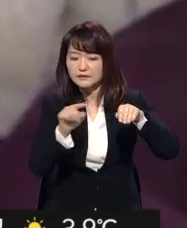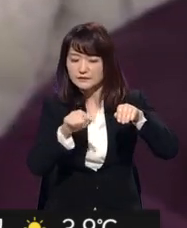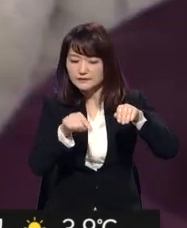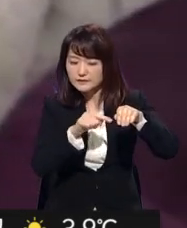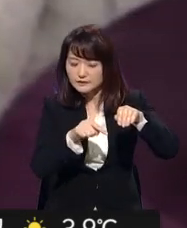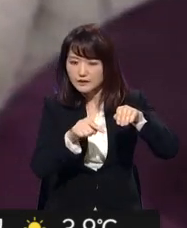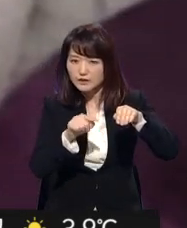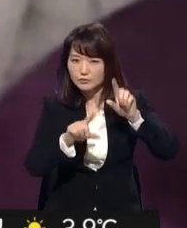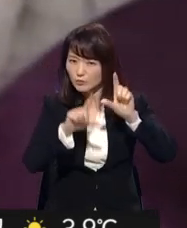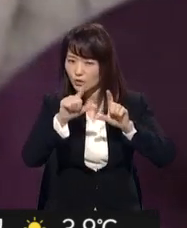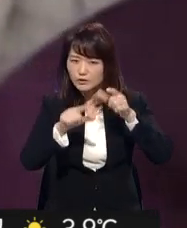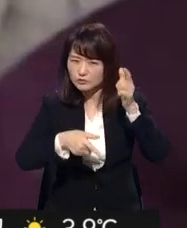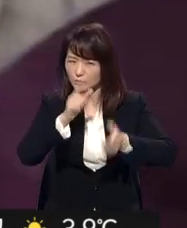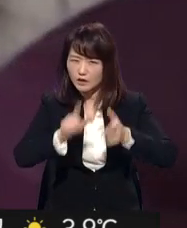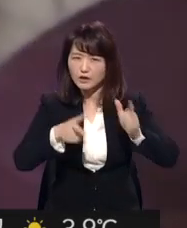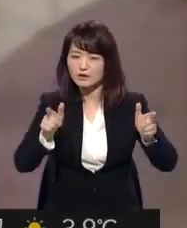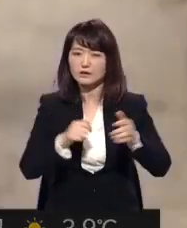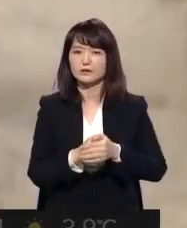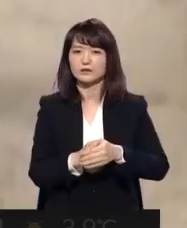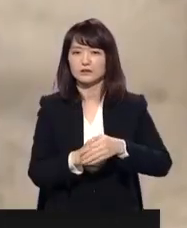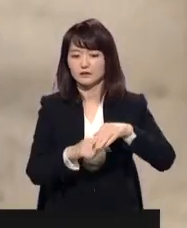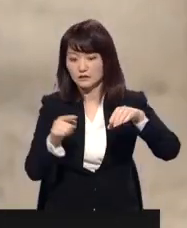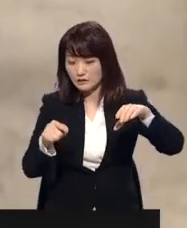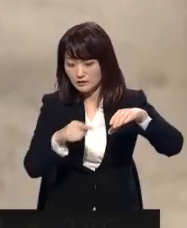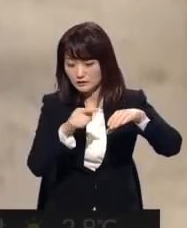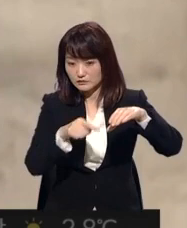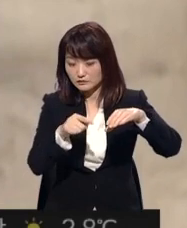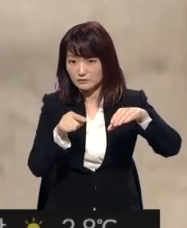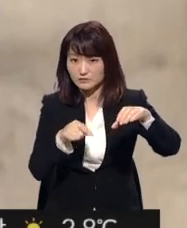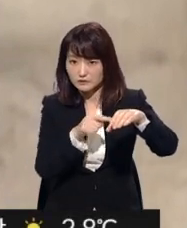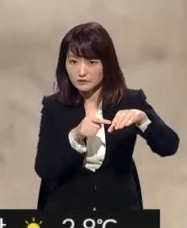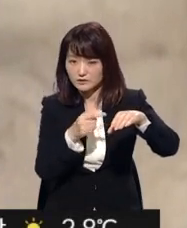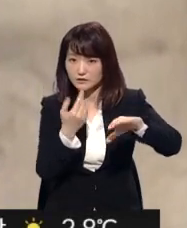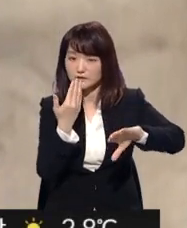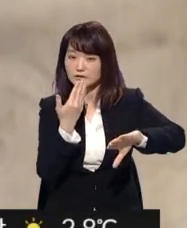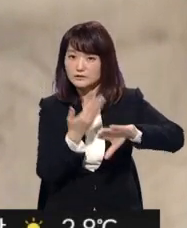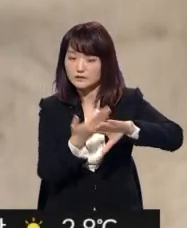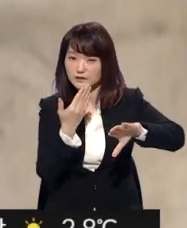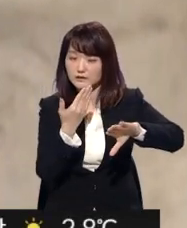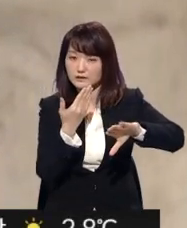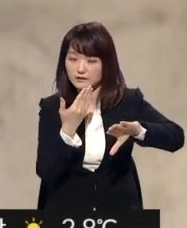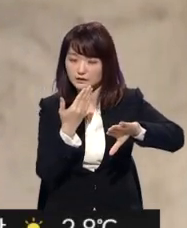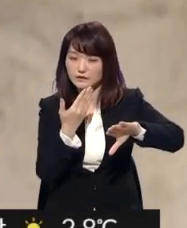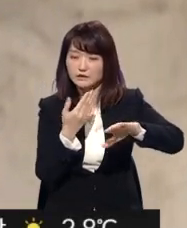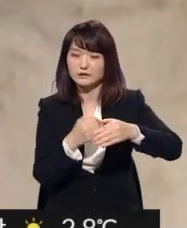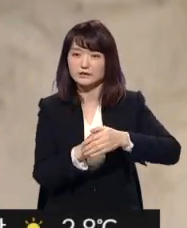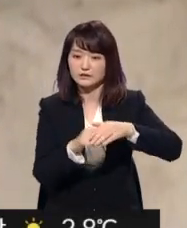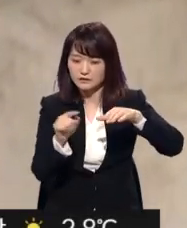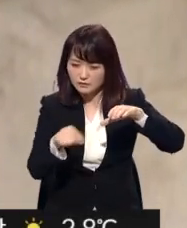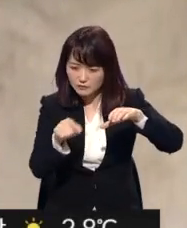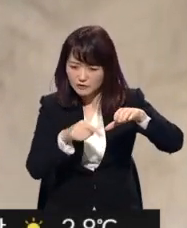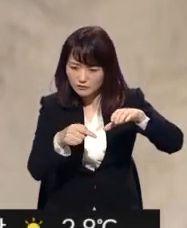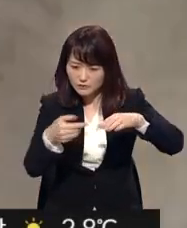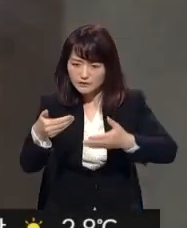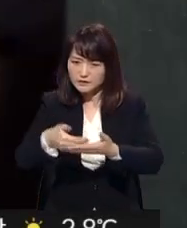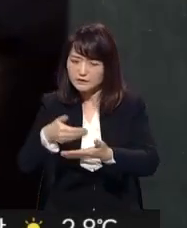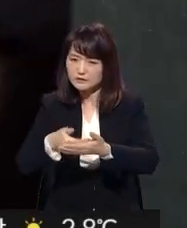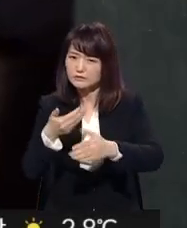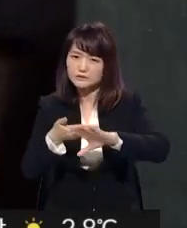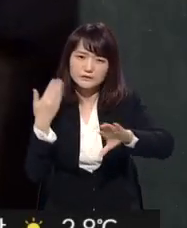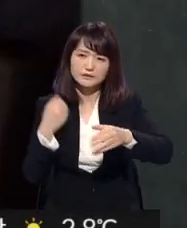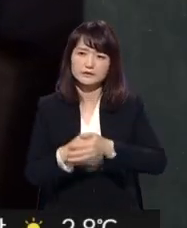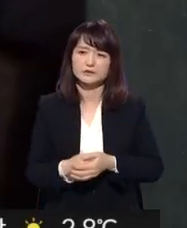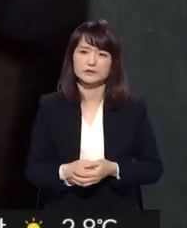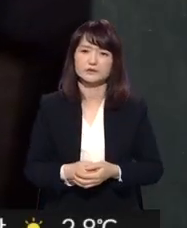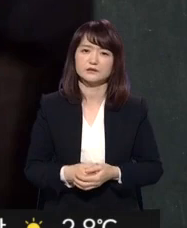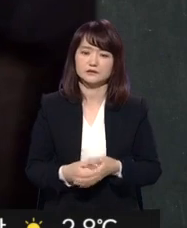천차만별이고 또 같은 종류의 타이어라고 하더라도 마모 정도가 상당히 다르기 때문에 지문과 같이 똑같은